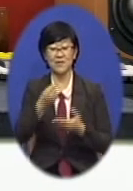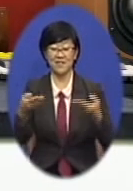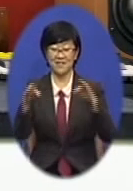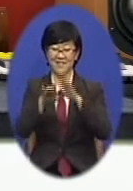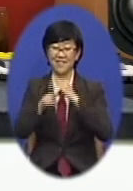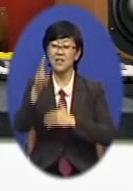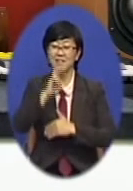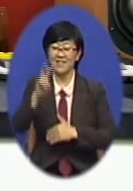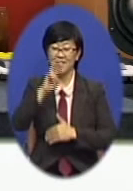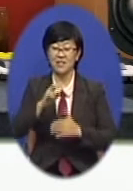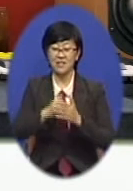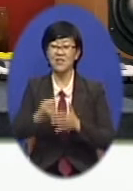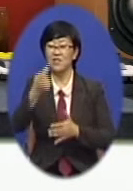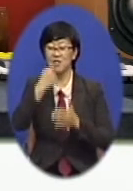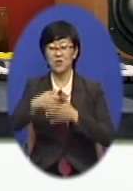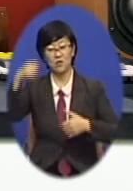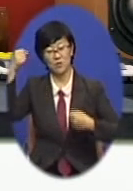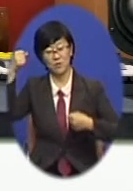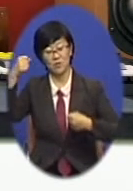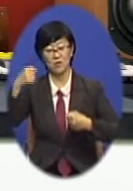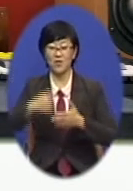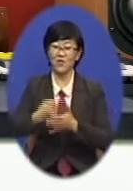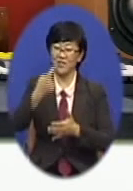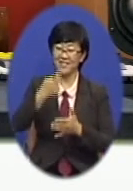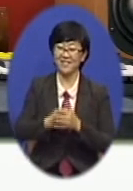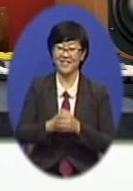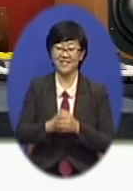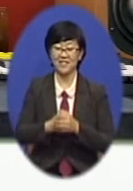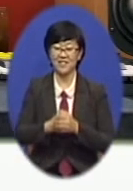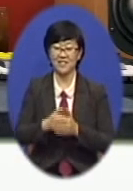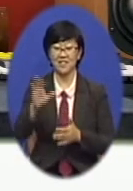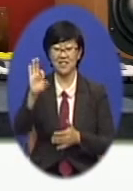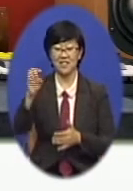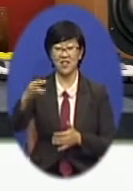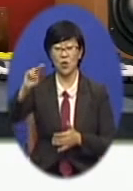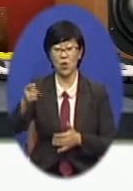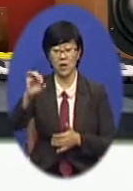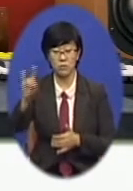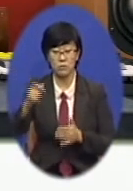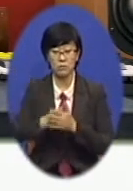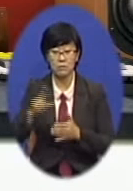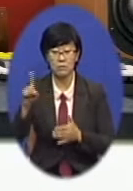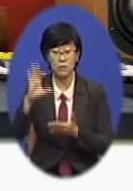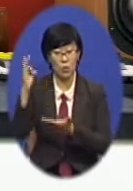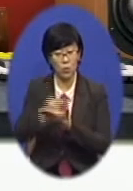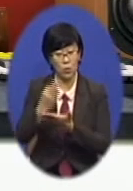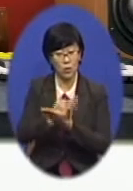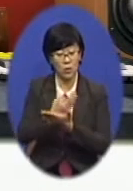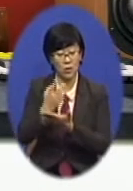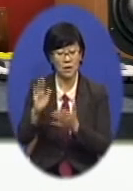가서 노래도 하고 또 무용도 배우고 지금 그리고 아. 또 알로에도 다니고 알로에? 아. 네, 돈